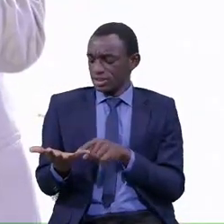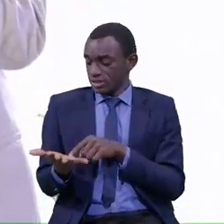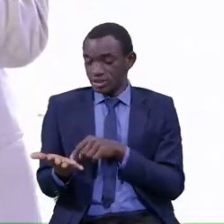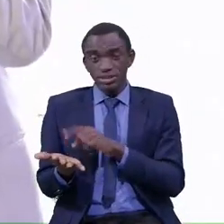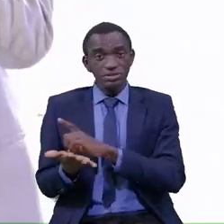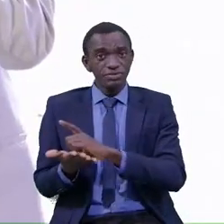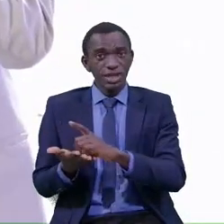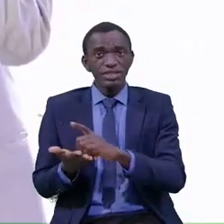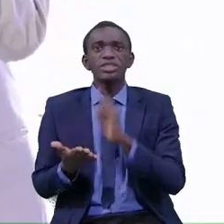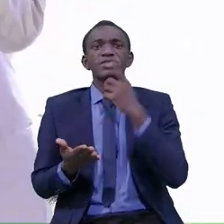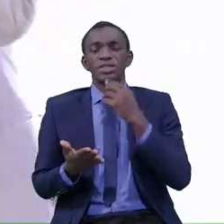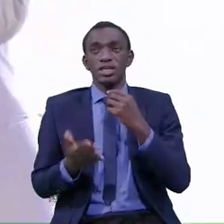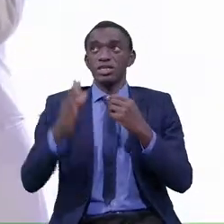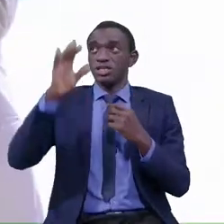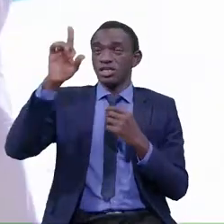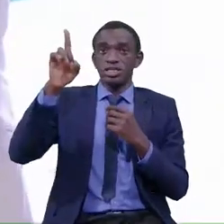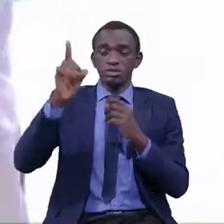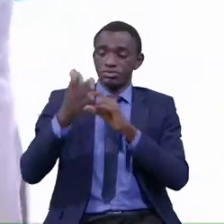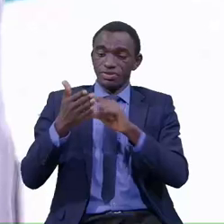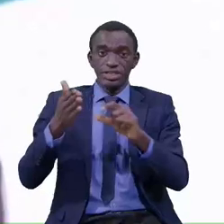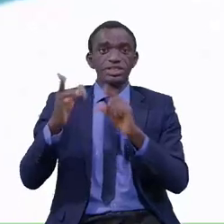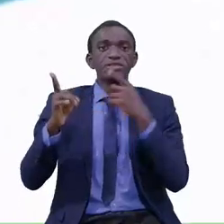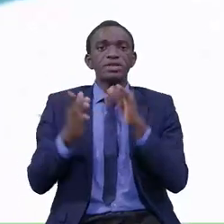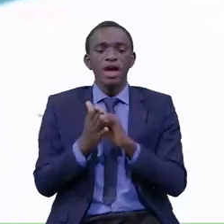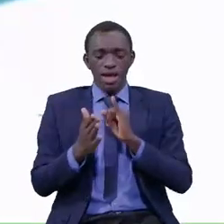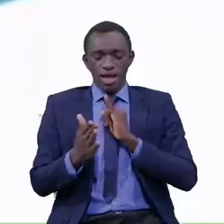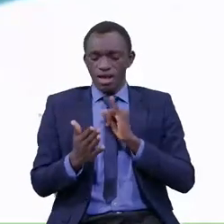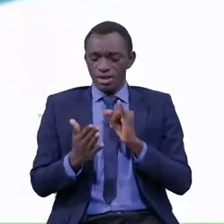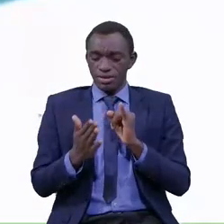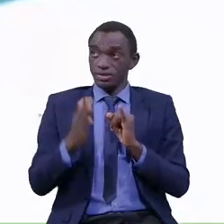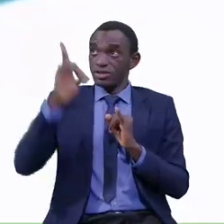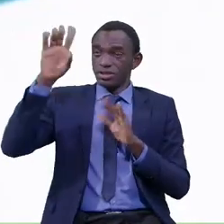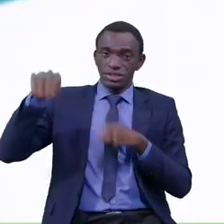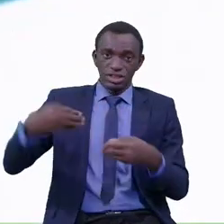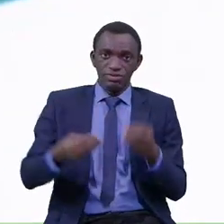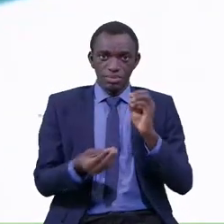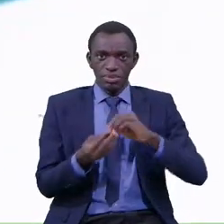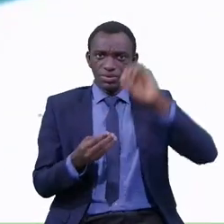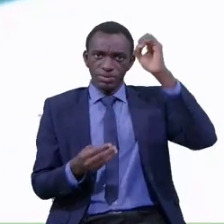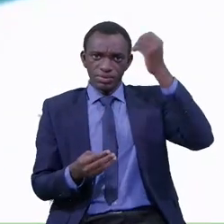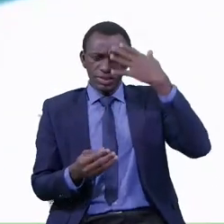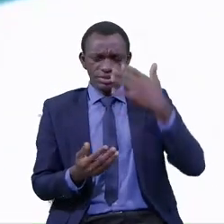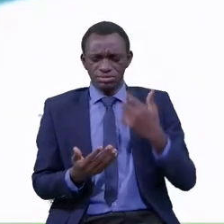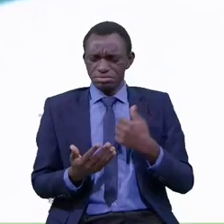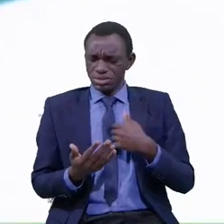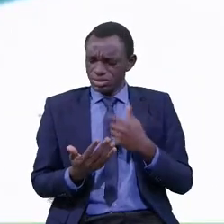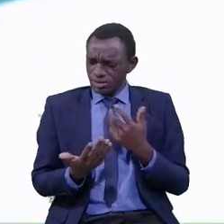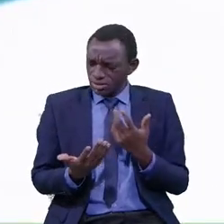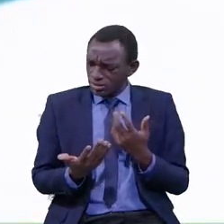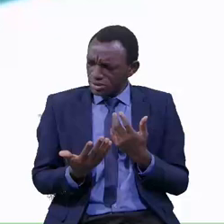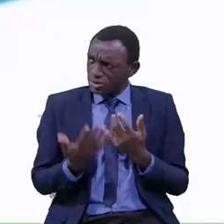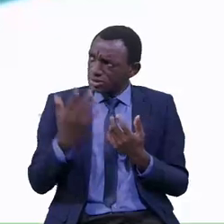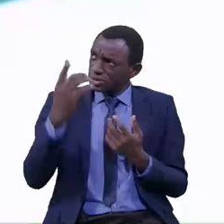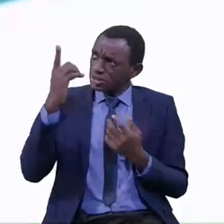il accorde une grâce. Je prie avant de lire. Je dis, Seigneur, tu parles de la grâce, tu parles de plus